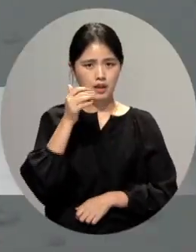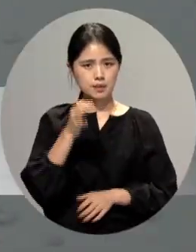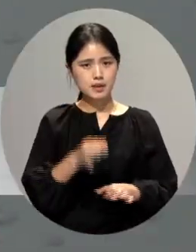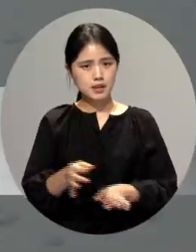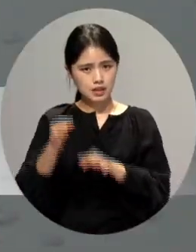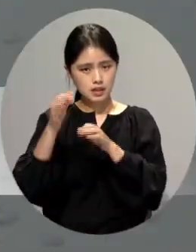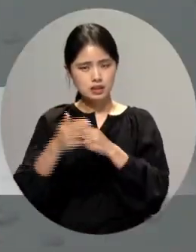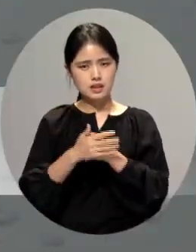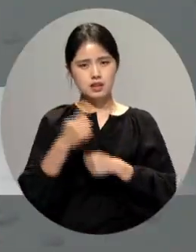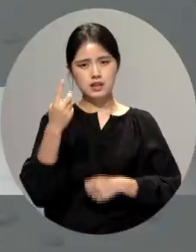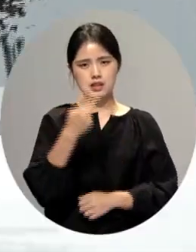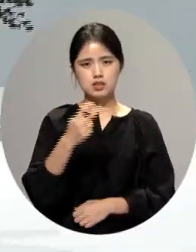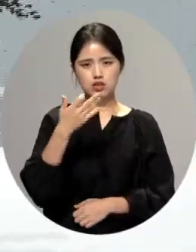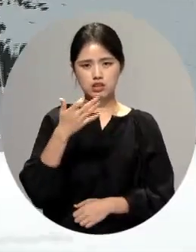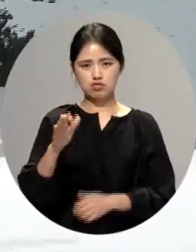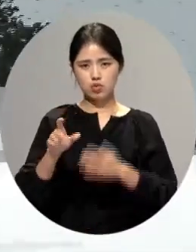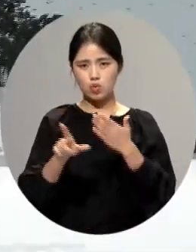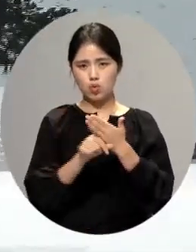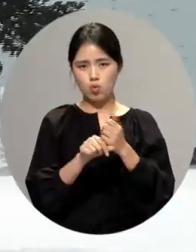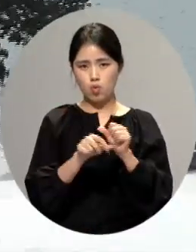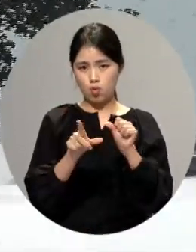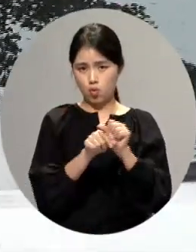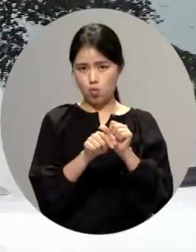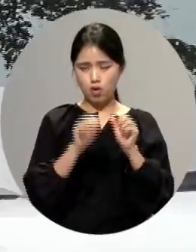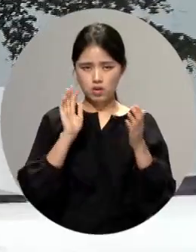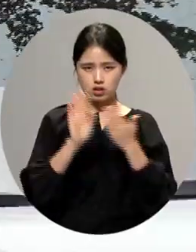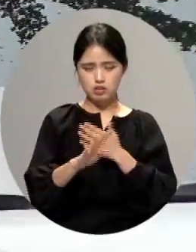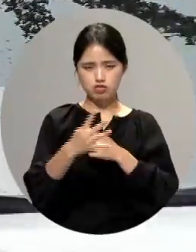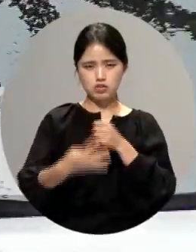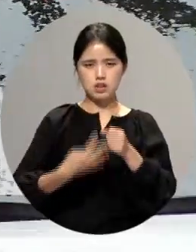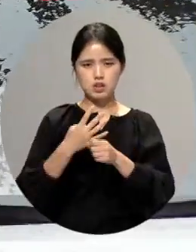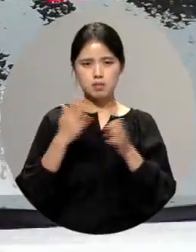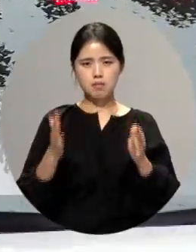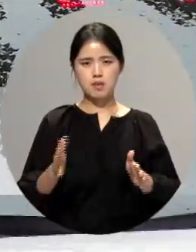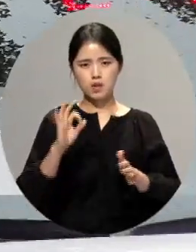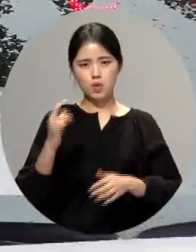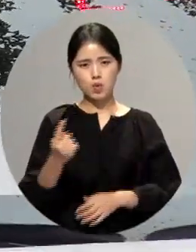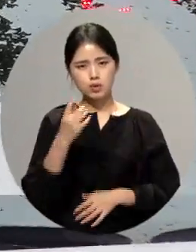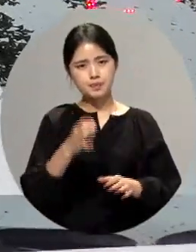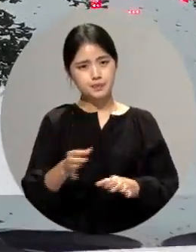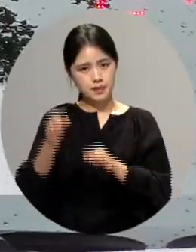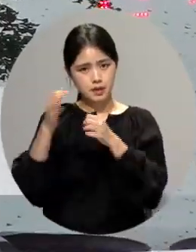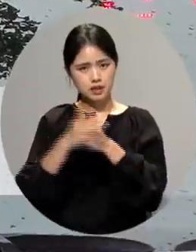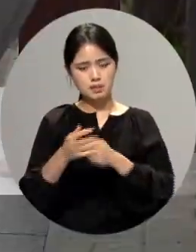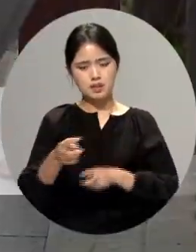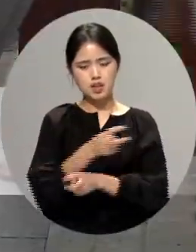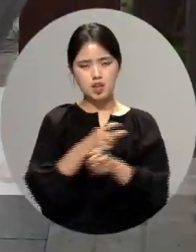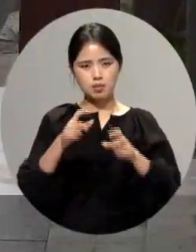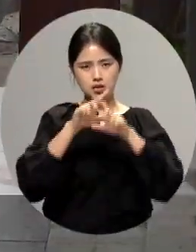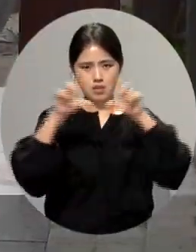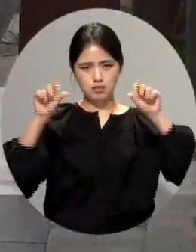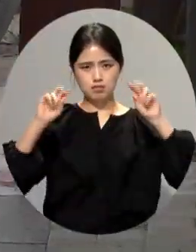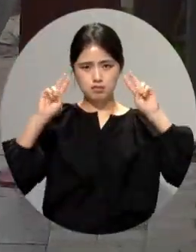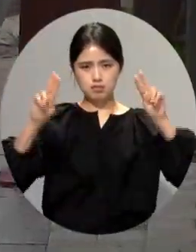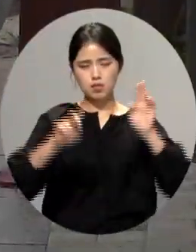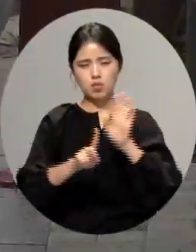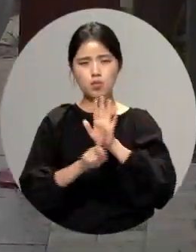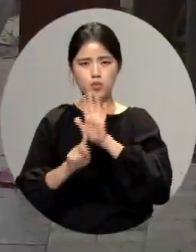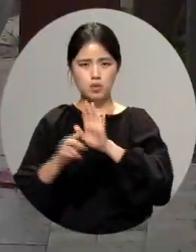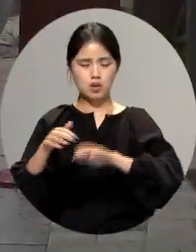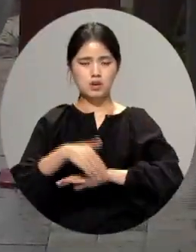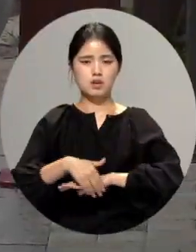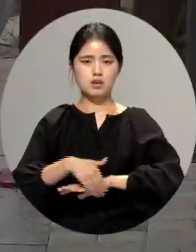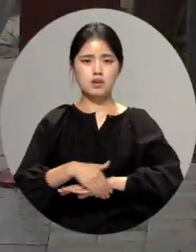등을 감안해 2019년 5월 이후 4년여 만에 요금을 조정했다며 터미널 등의 현수막을 개시하는 등 홍보에